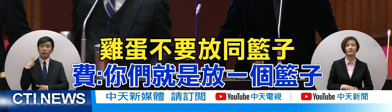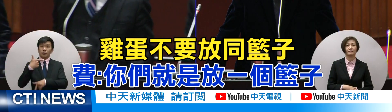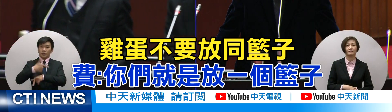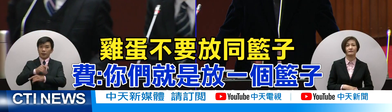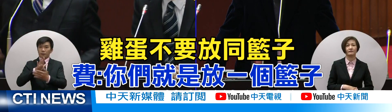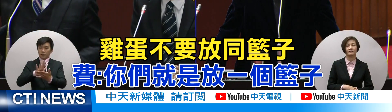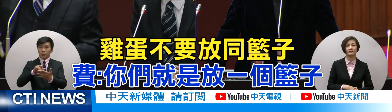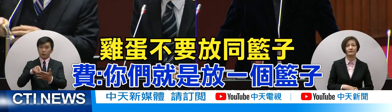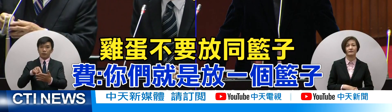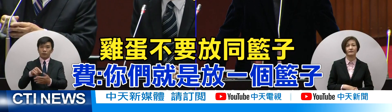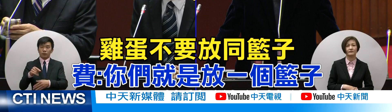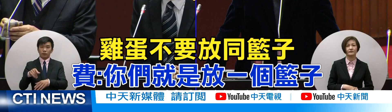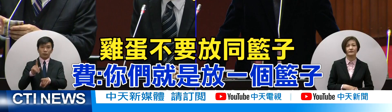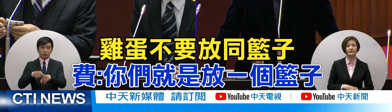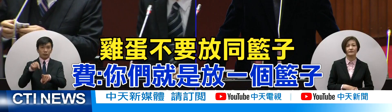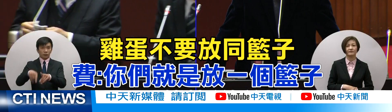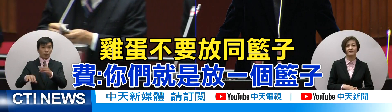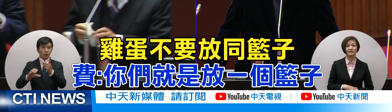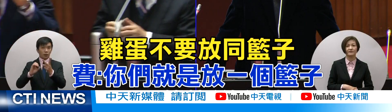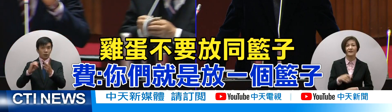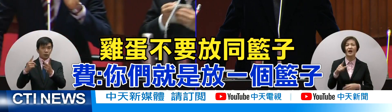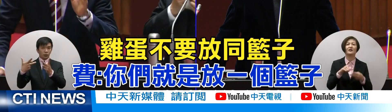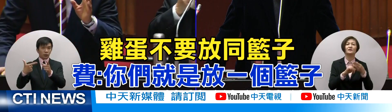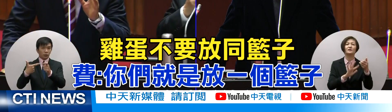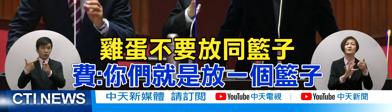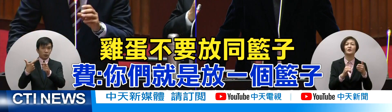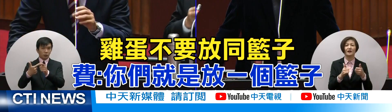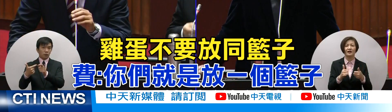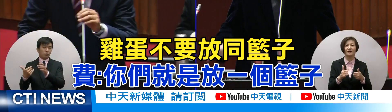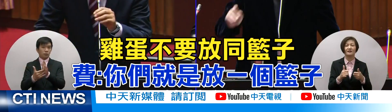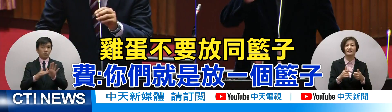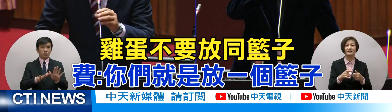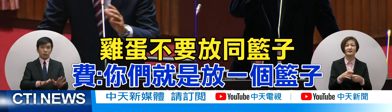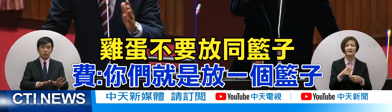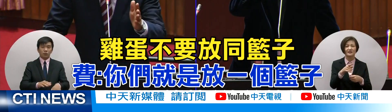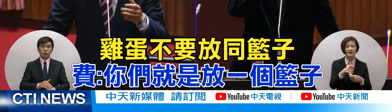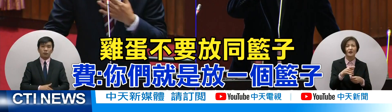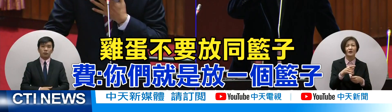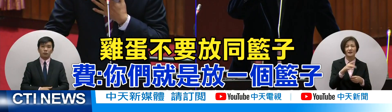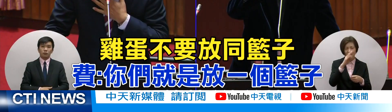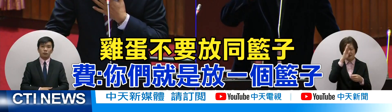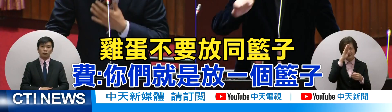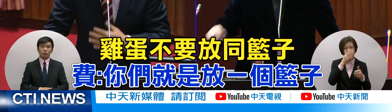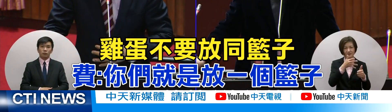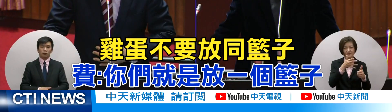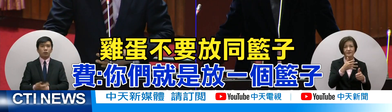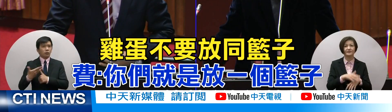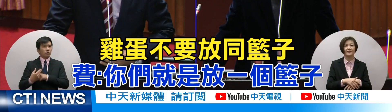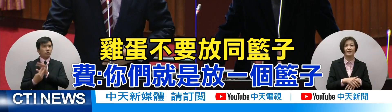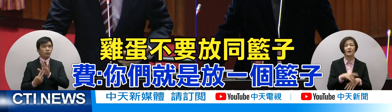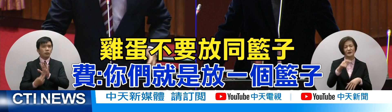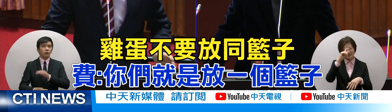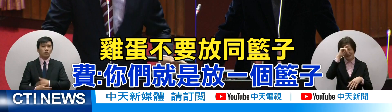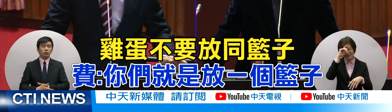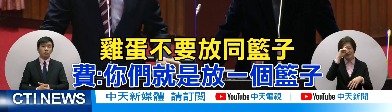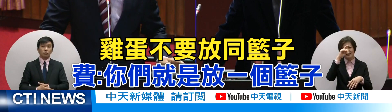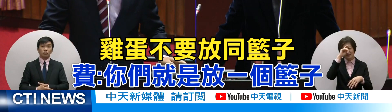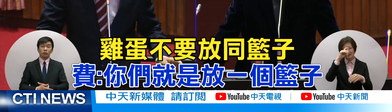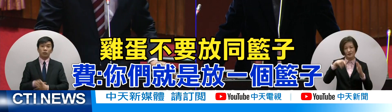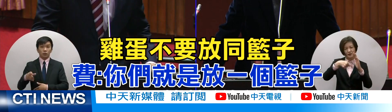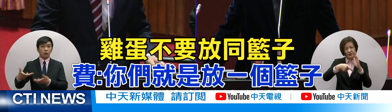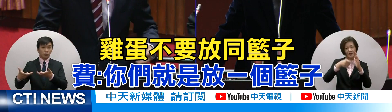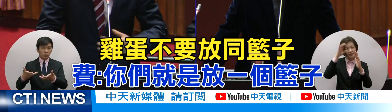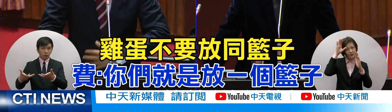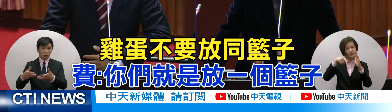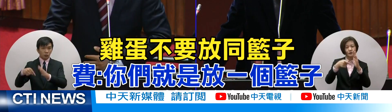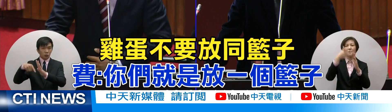用2016当机器年， 我可不可以来请教一下苏院长嘛，好不好？ 不是，因为这个是苏是